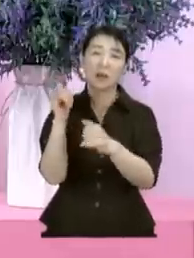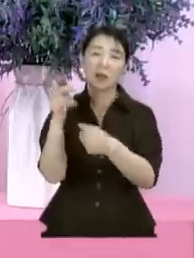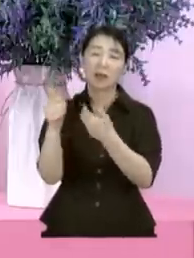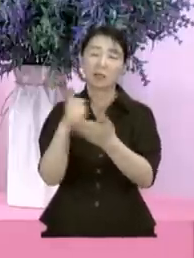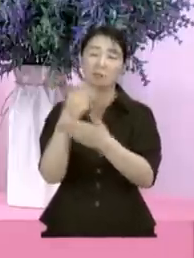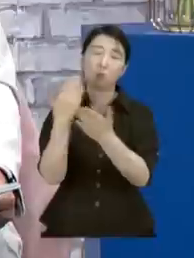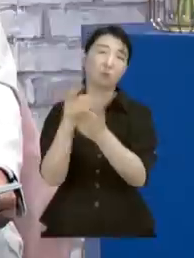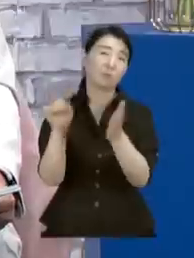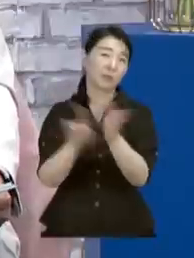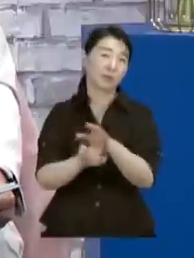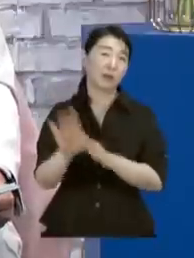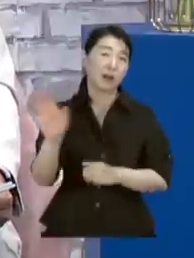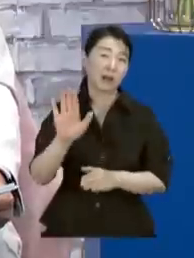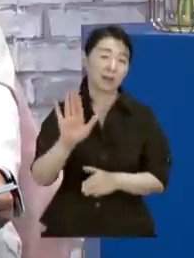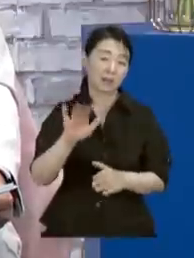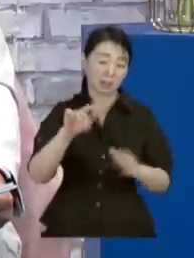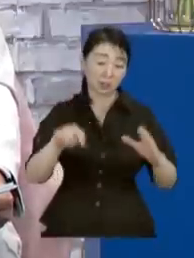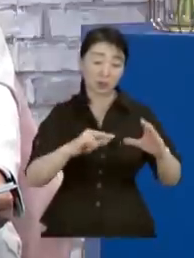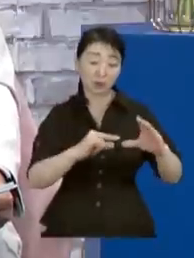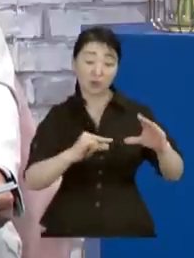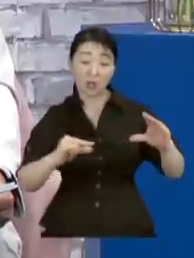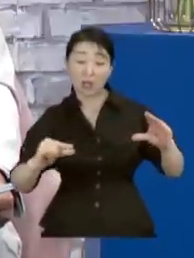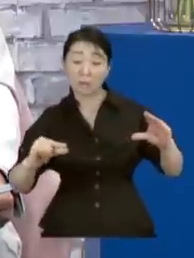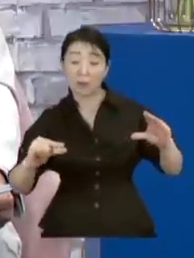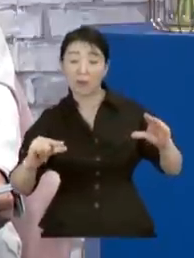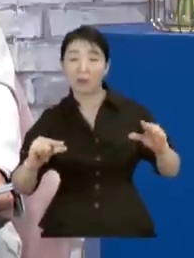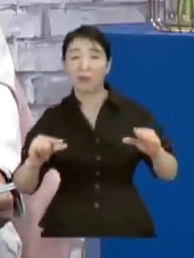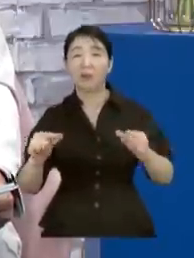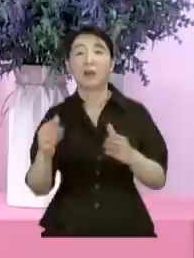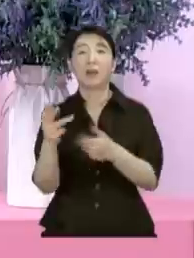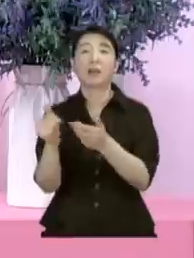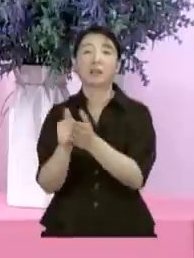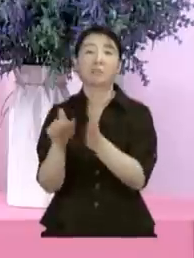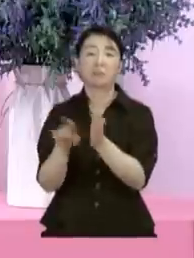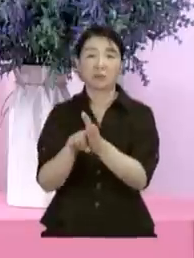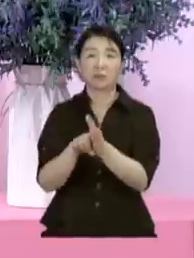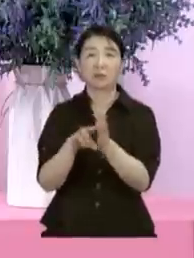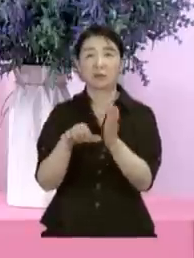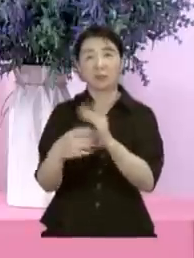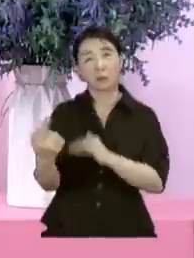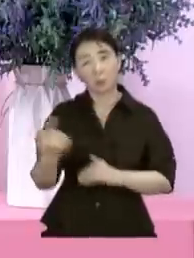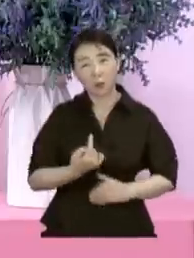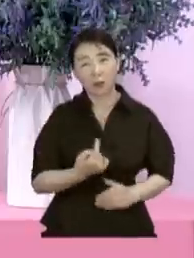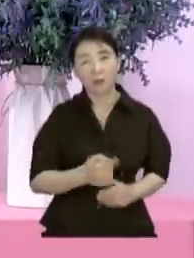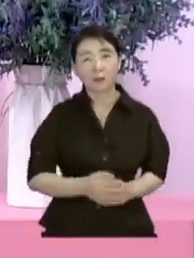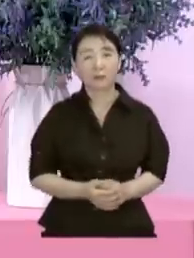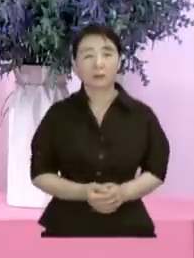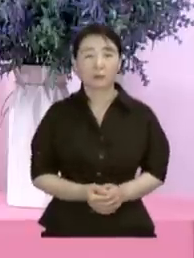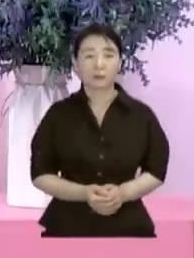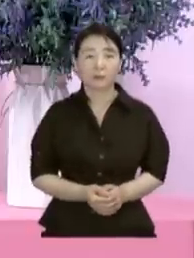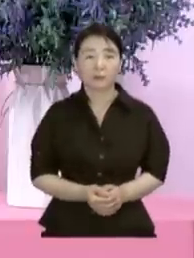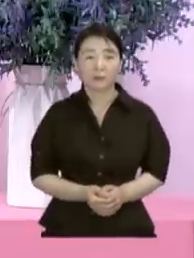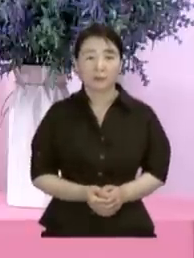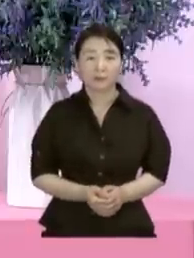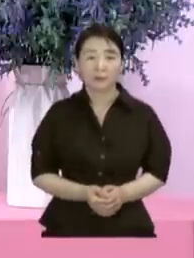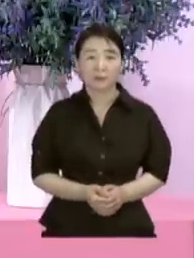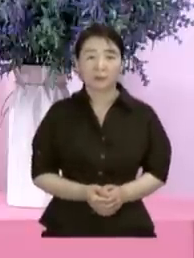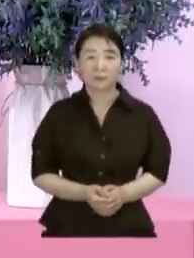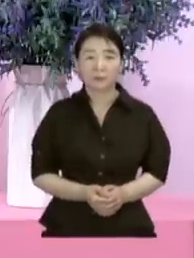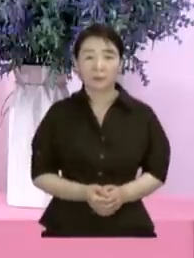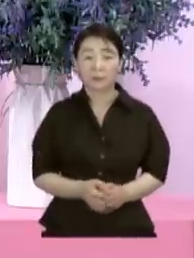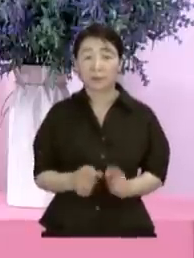하나님을 영접하는 건 아니에요. 물론 그렇죠. 이제 그 중에 이제 몇 분들의 영접을 하고 들어오면은 그분들이 선생님